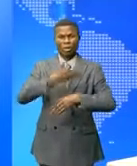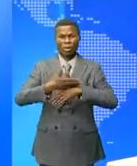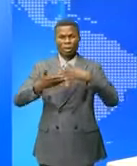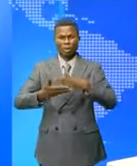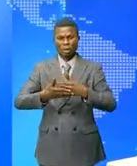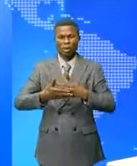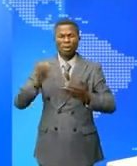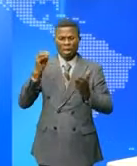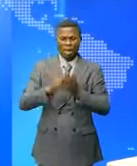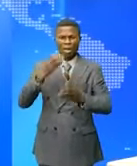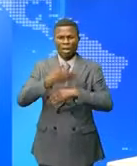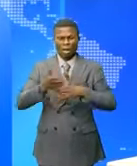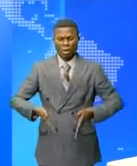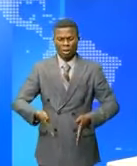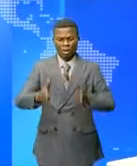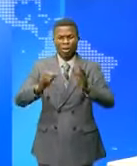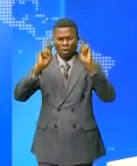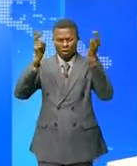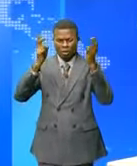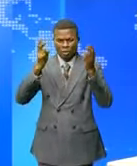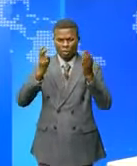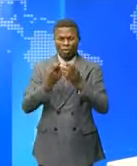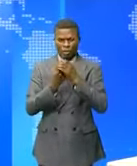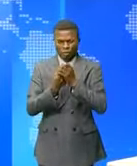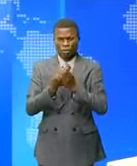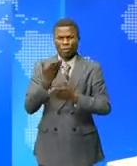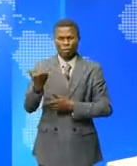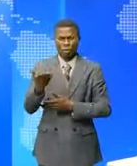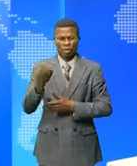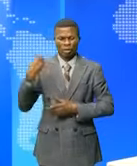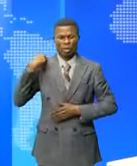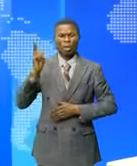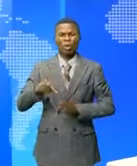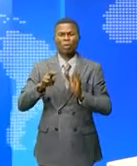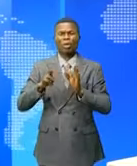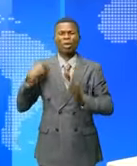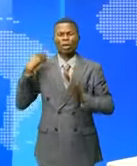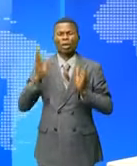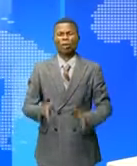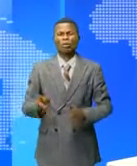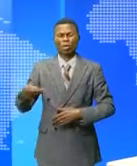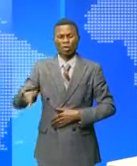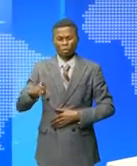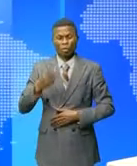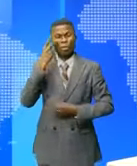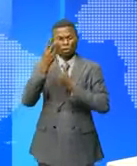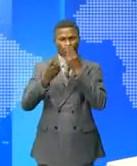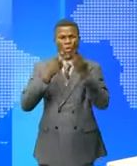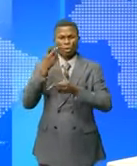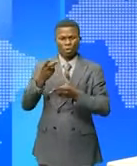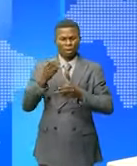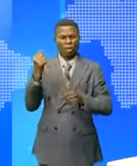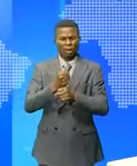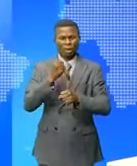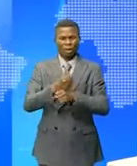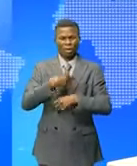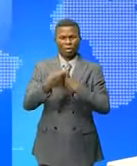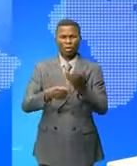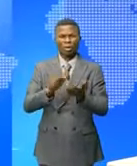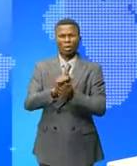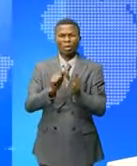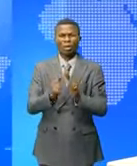et de reconstruction de routes de la ville sont en cours. Le gouverneur de province a inspecté le dit travaux.